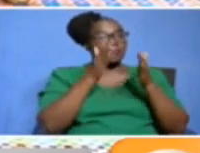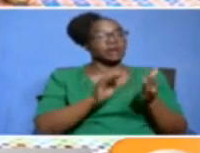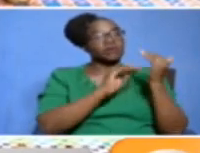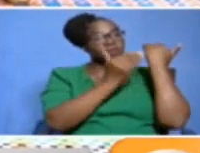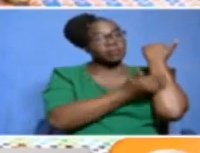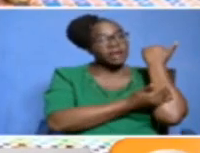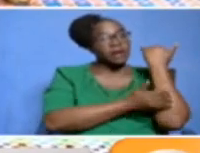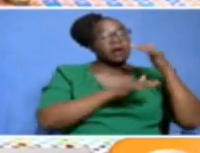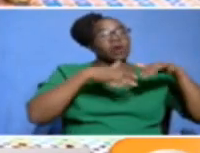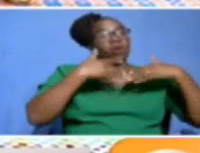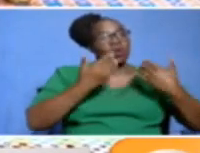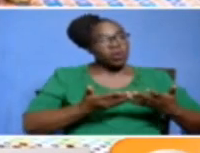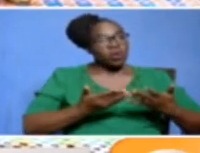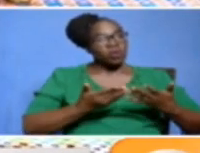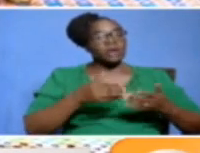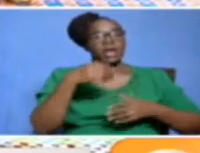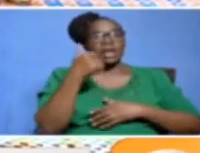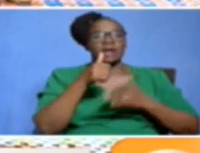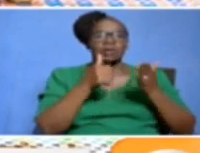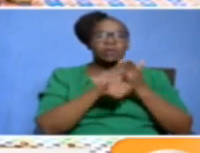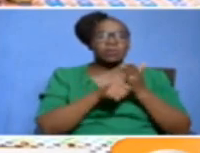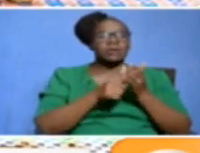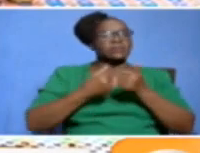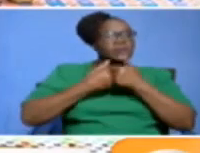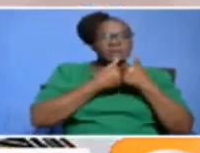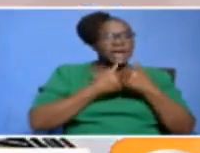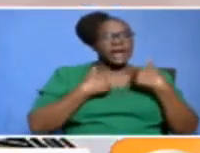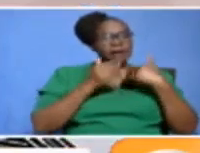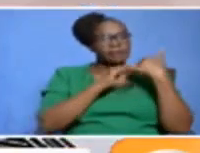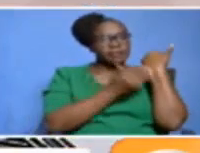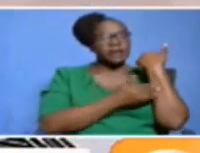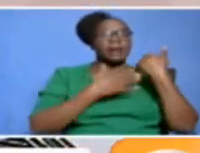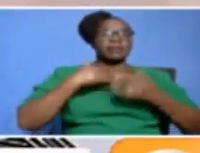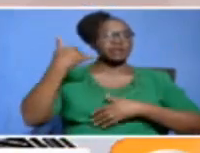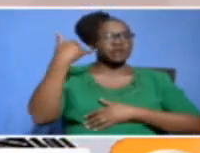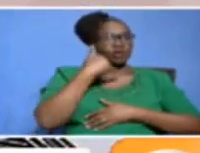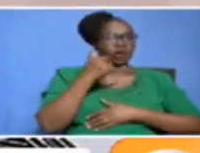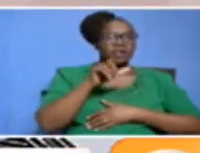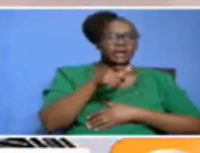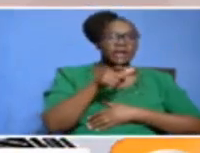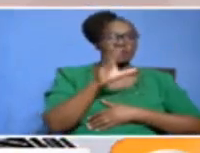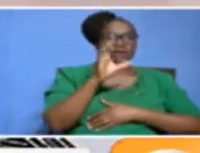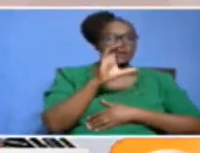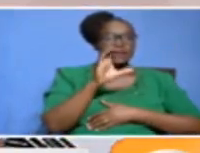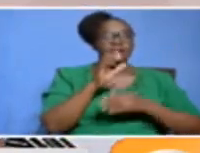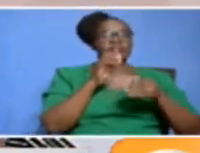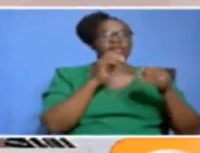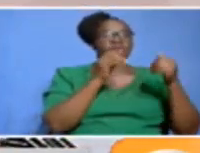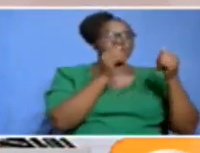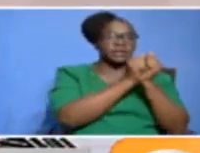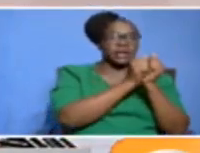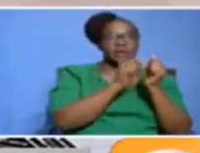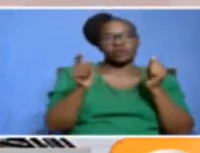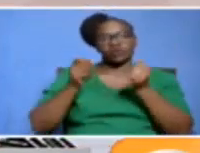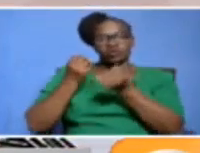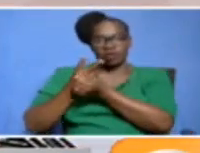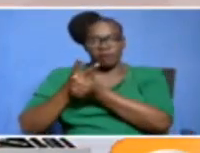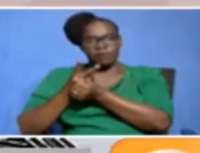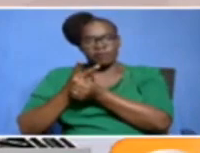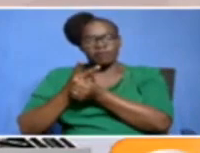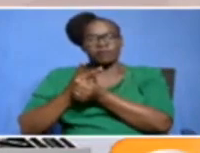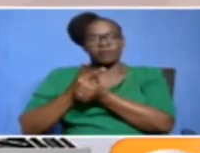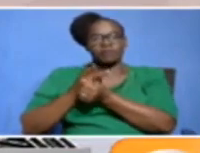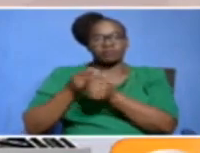ambaye anamtatiza, atupigie simu tukiwa Radio Citizen kuanzia saa 4 mpaka saa 6 za usiku. Tutakuwa tunakungojea